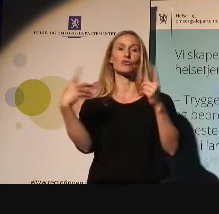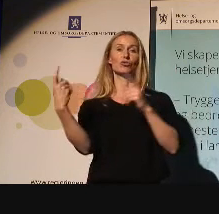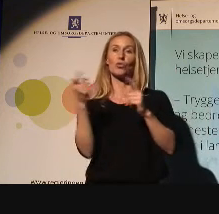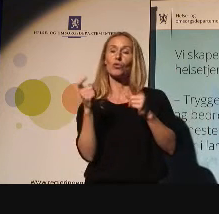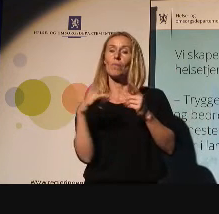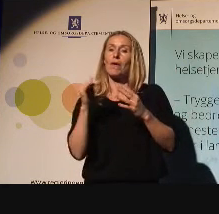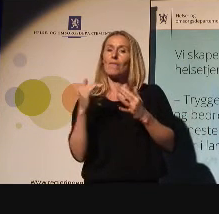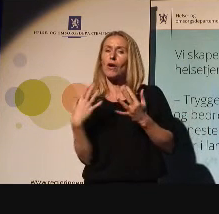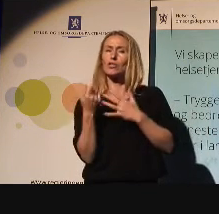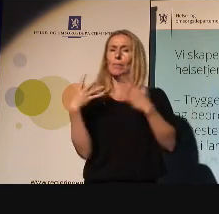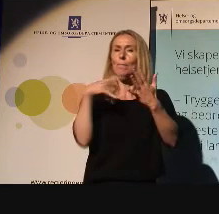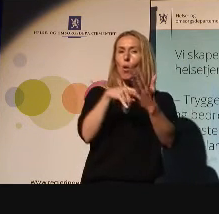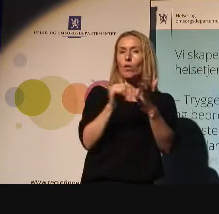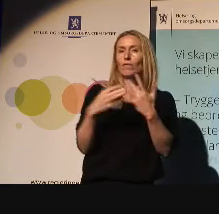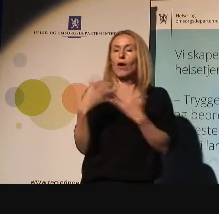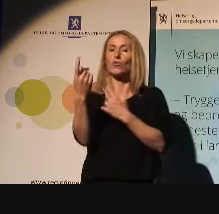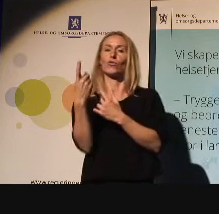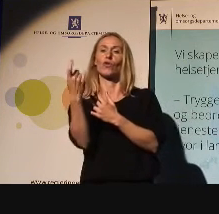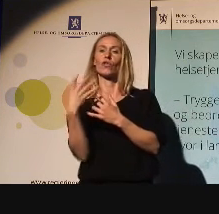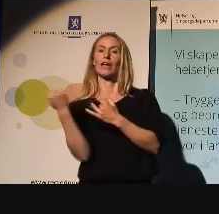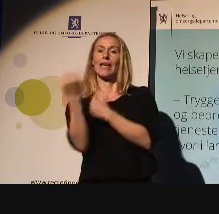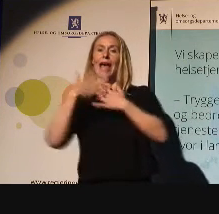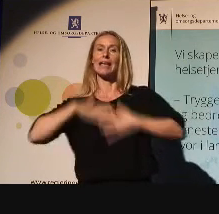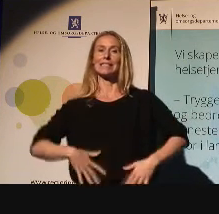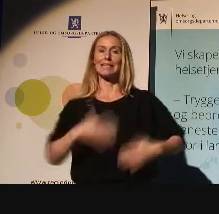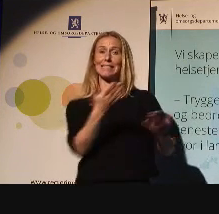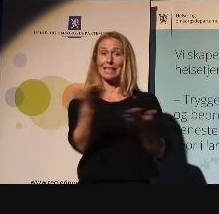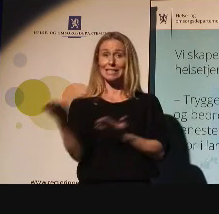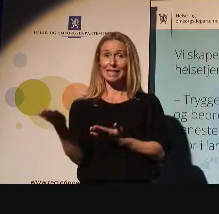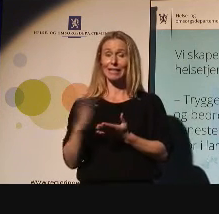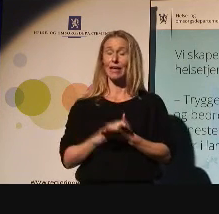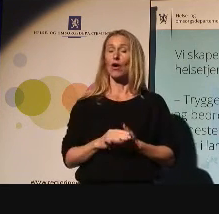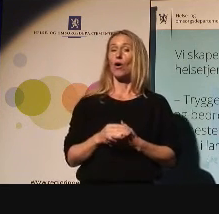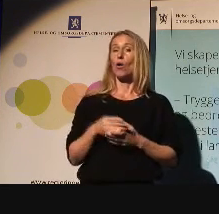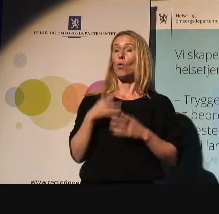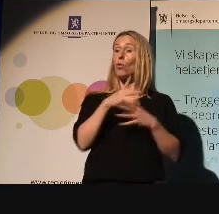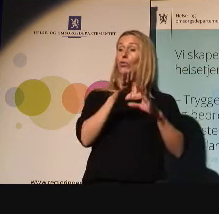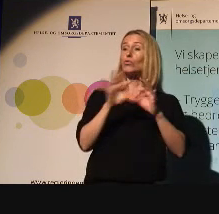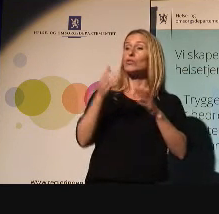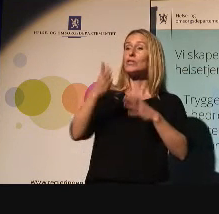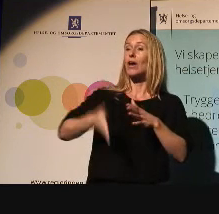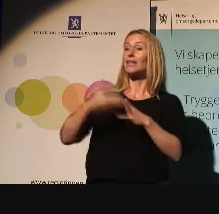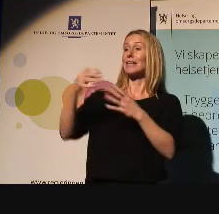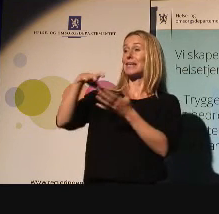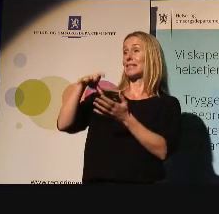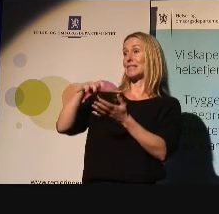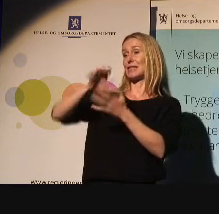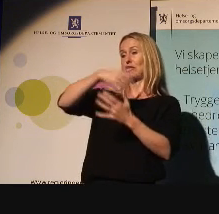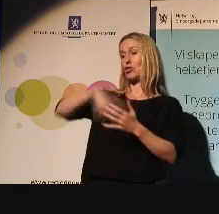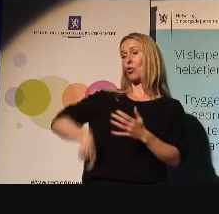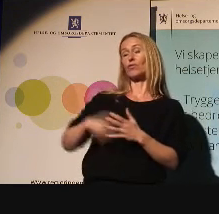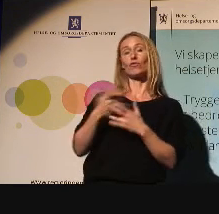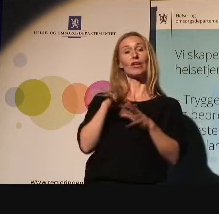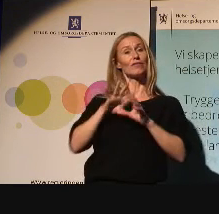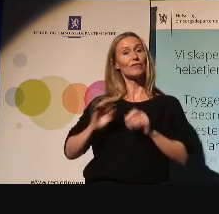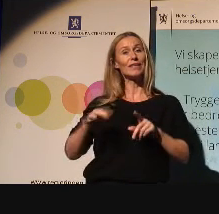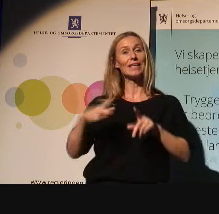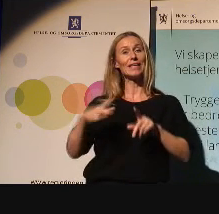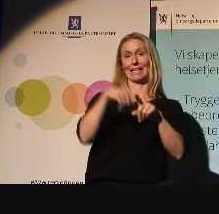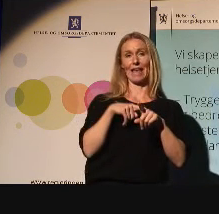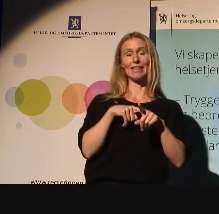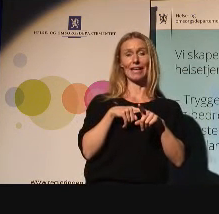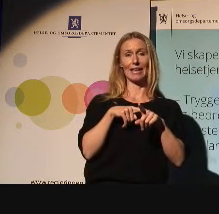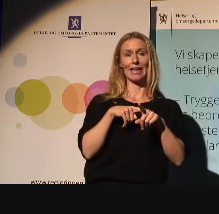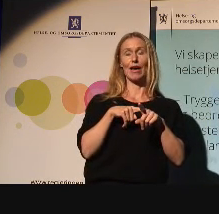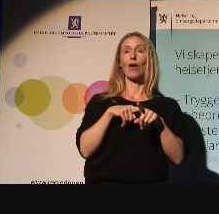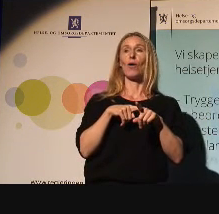som mål og utfordringer i helsetjenesten. Og også tusen takk til statsråden for en fin innledning, og